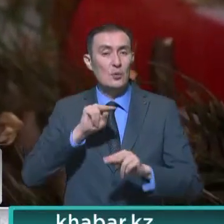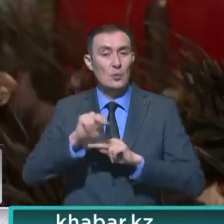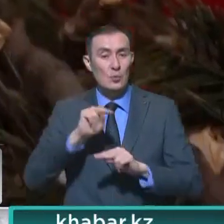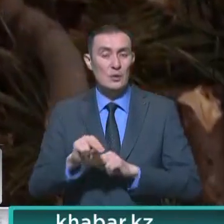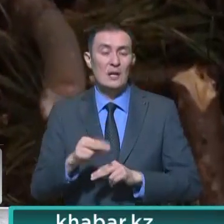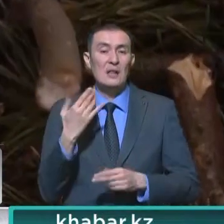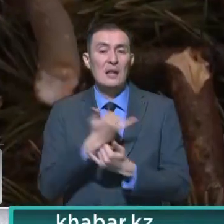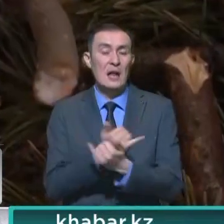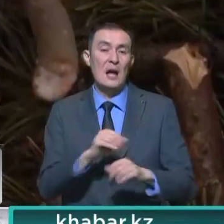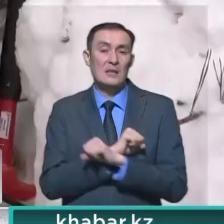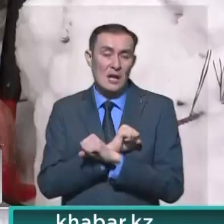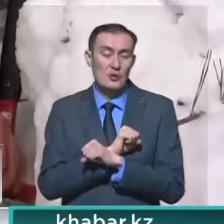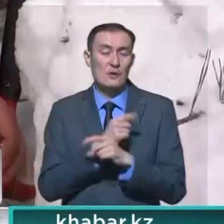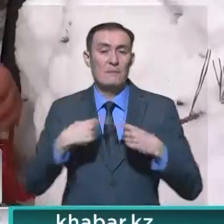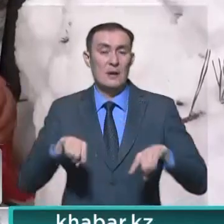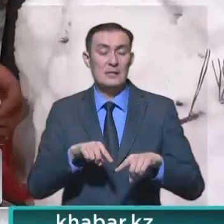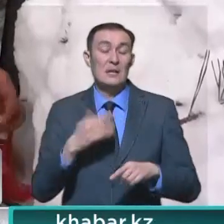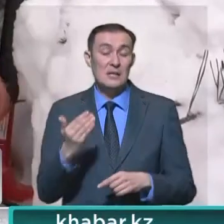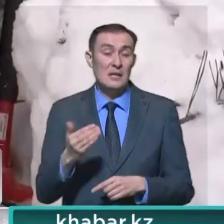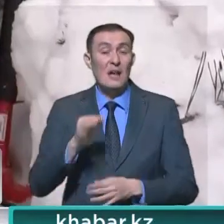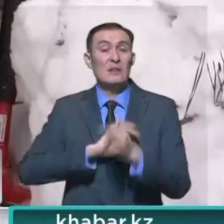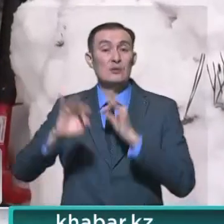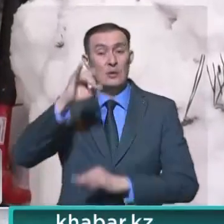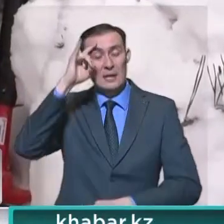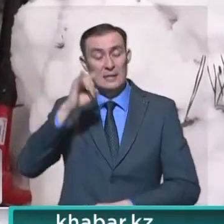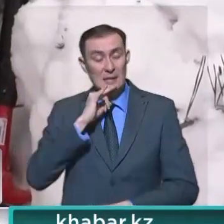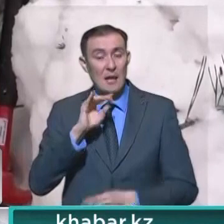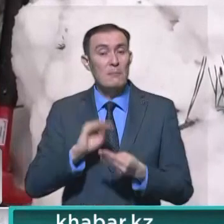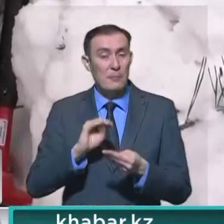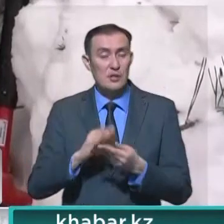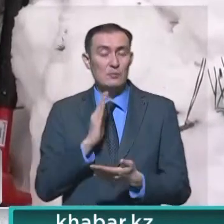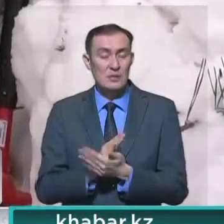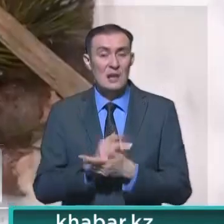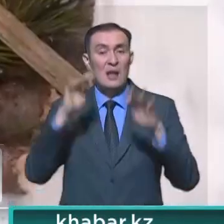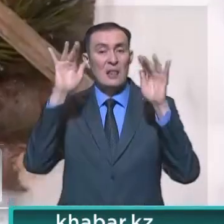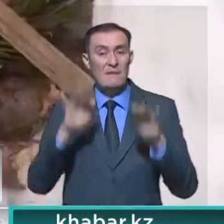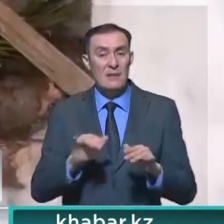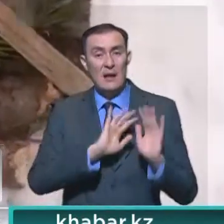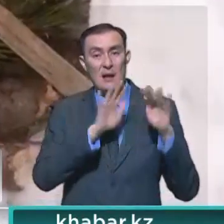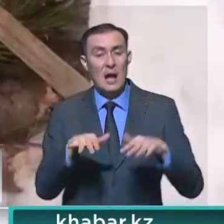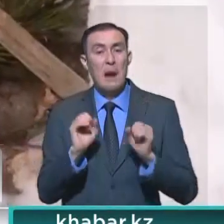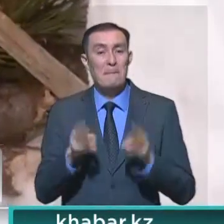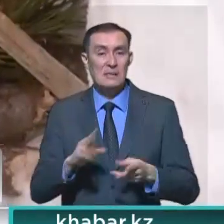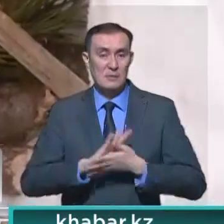основном отдыхающие местных баз отдыха. И, к слову, на востоке страны сохраняется лавиноопасная обстановка.